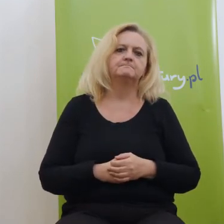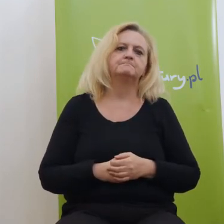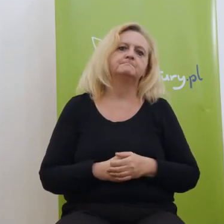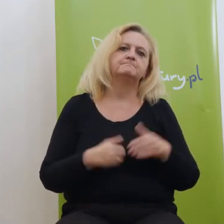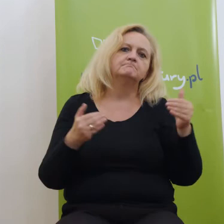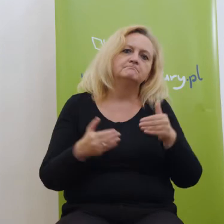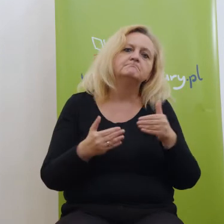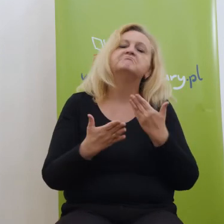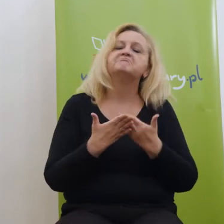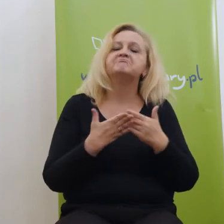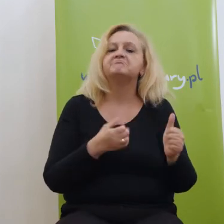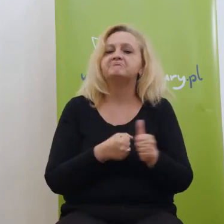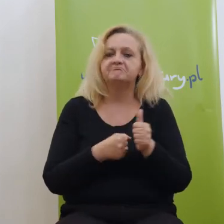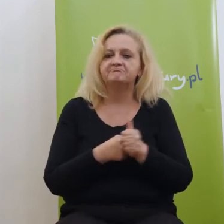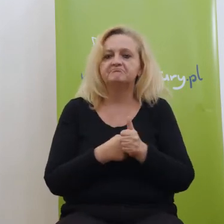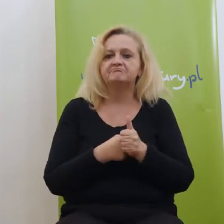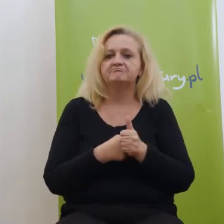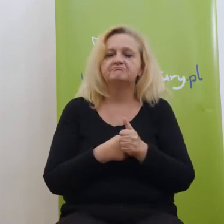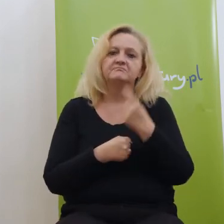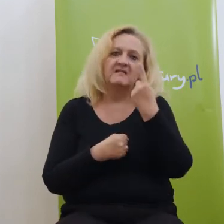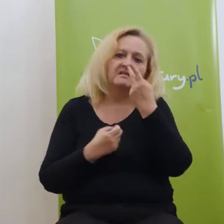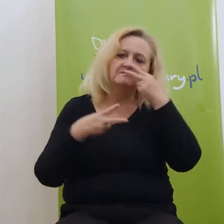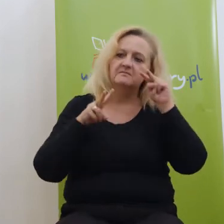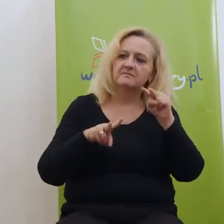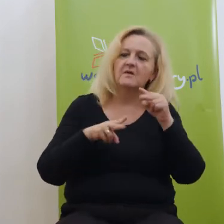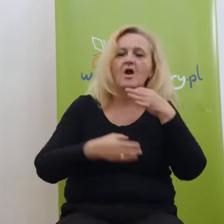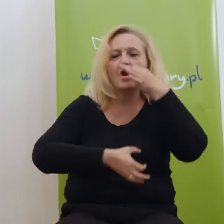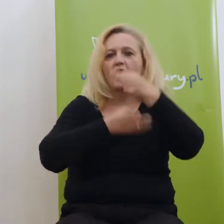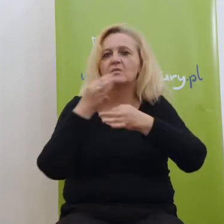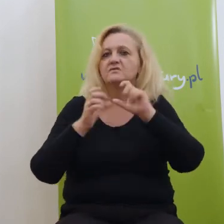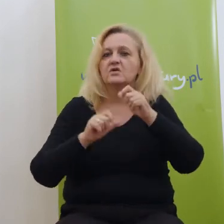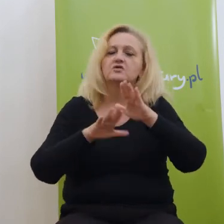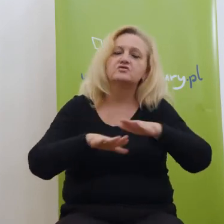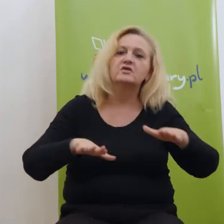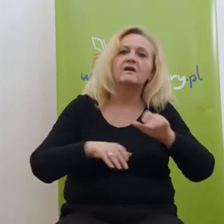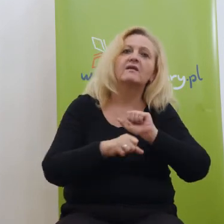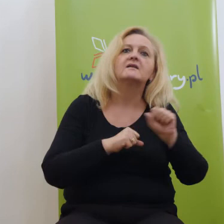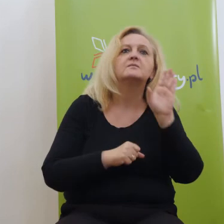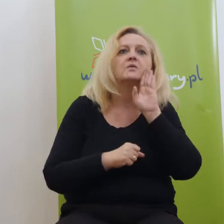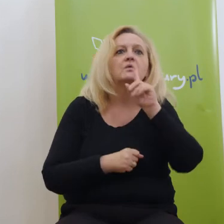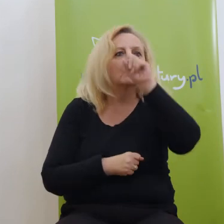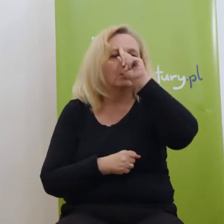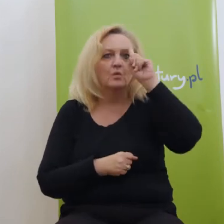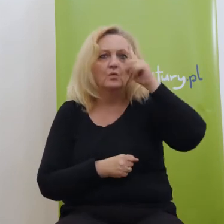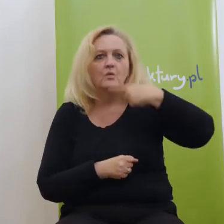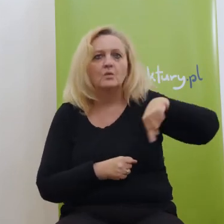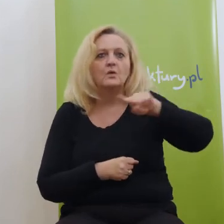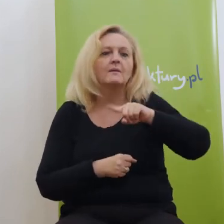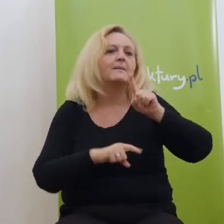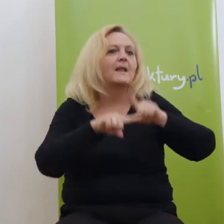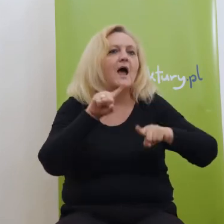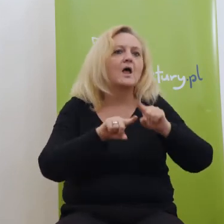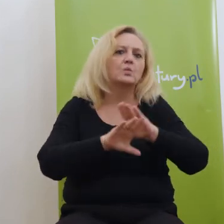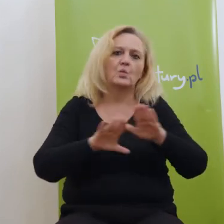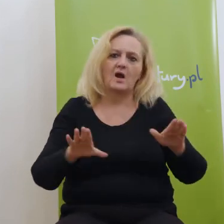Być może dlatego, że z jednej strony się mówi o tym, że dzieci są takimi ludźmi w stopniu najbardziej